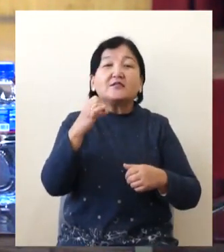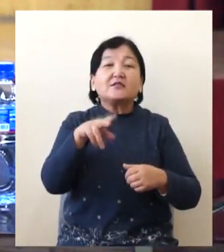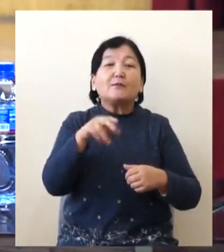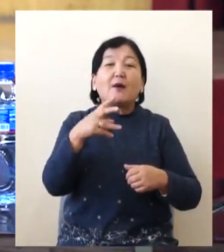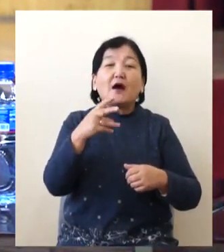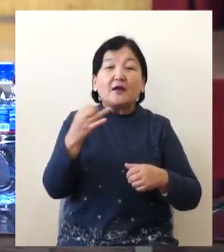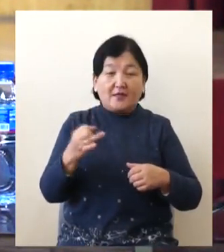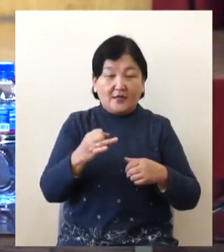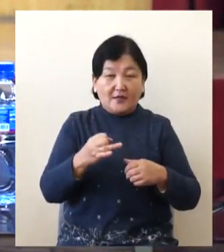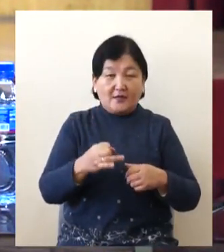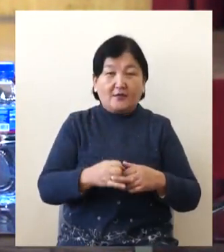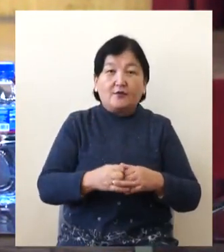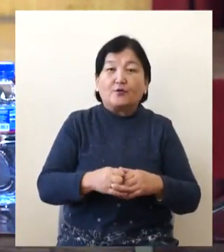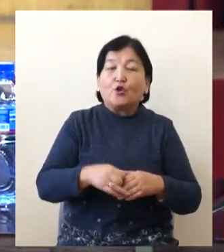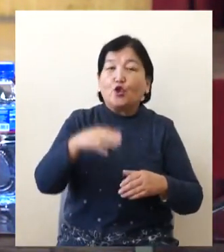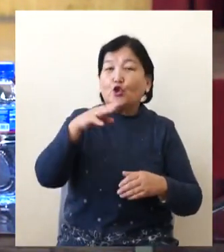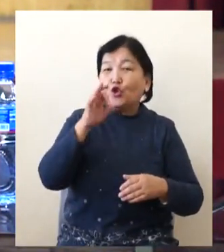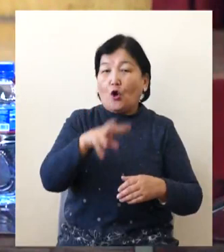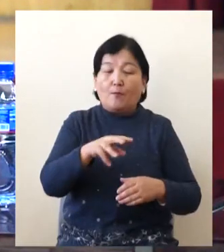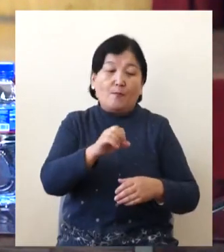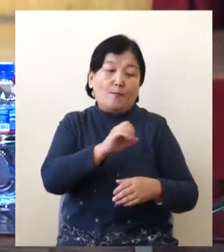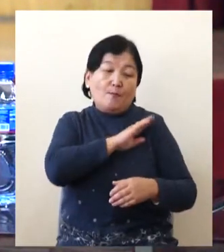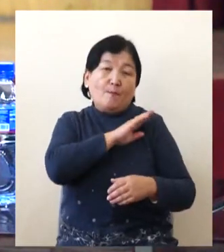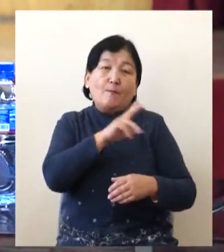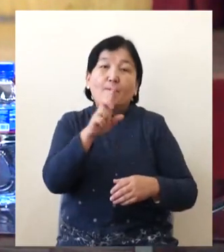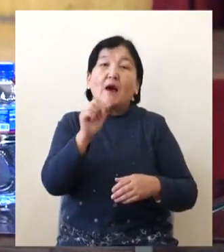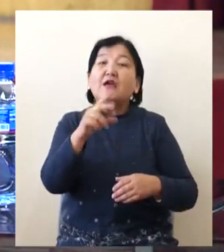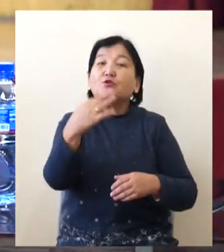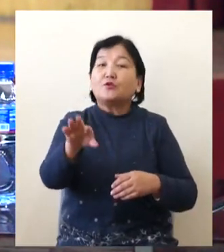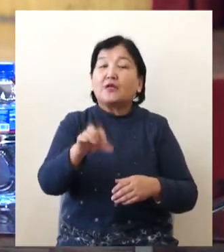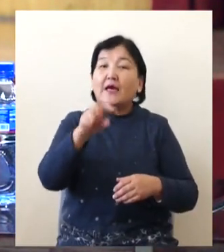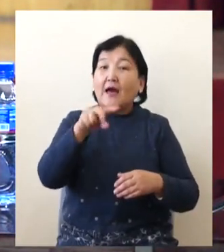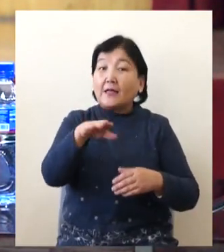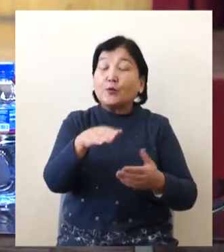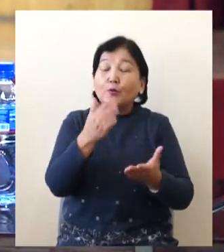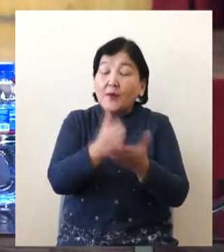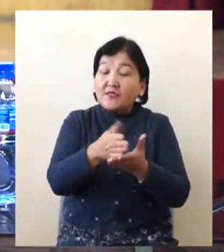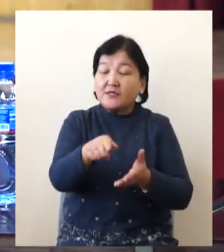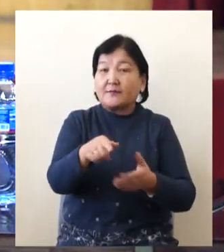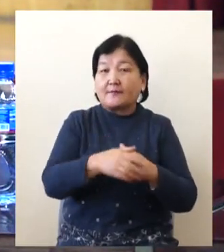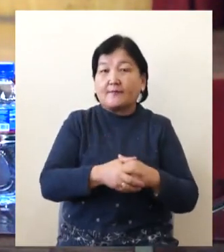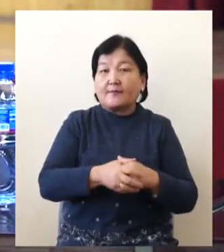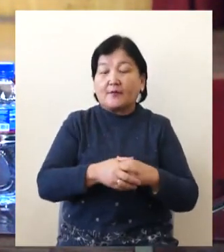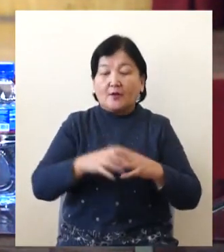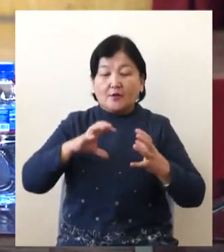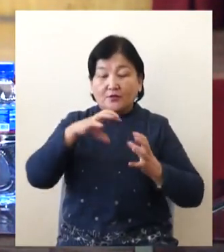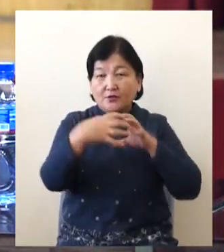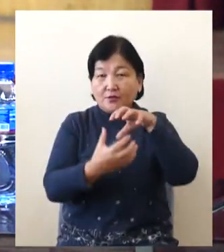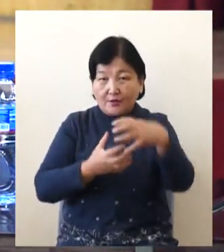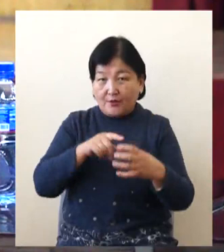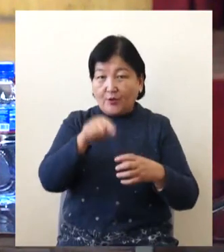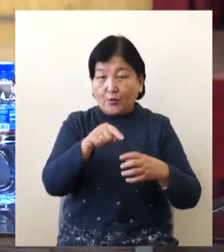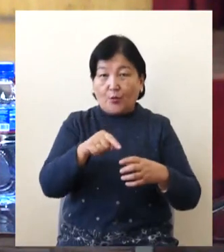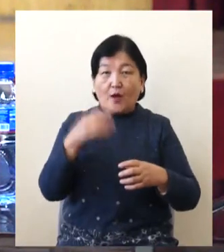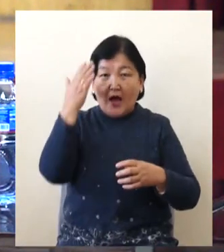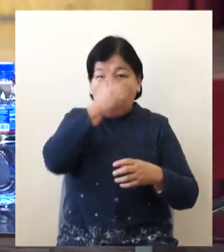болоод Испанич том байжуулсан алт энэ орлоос олдсон. Энэ жилийн турш тогтмол халуун дулаан байдаг